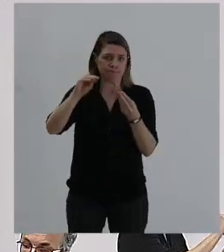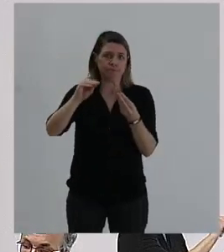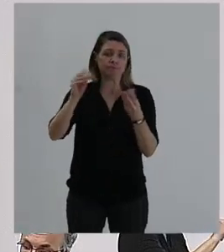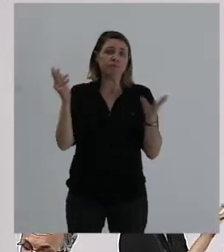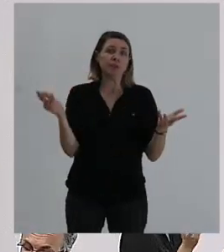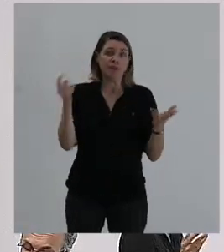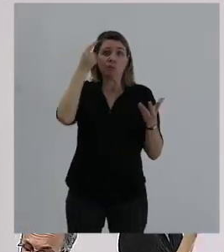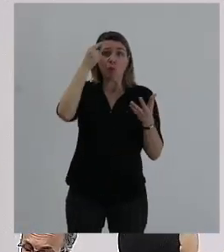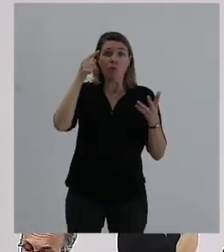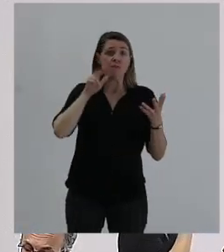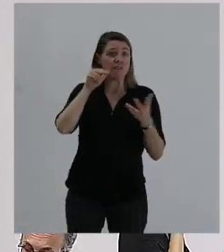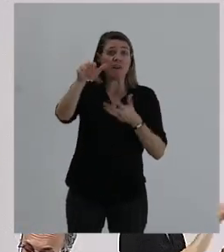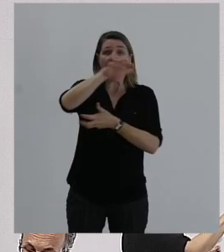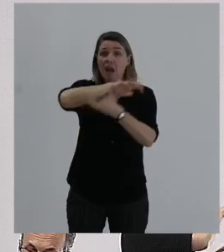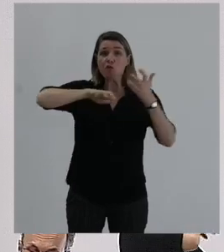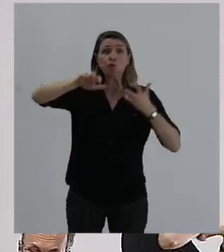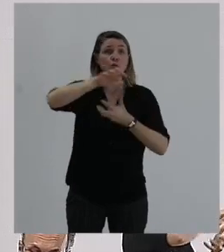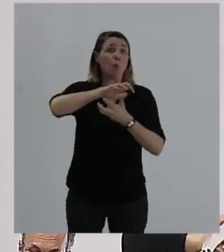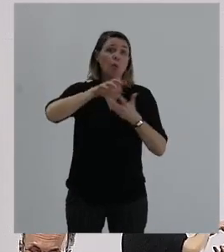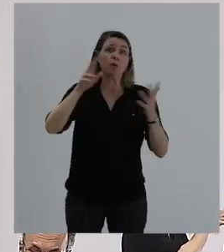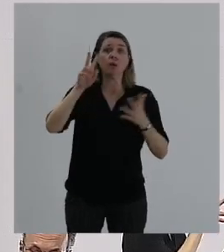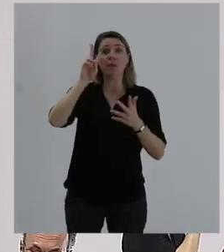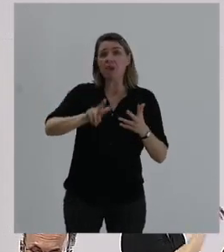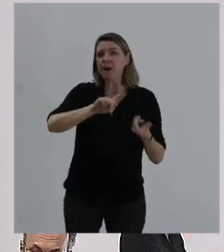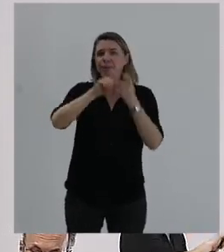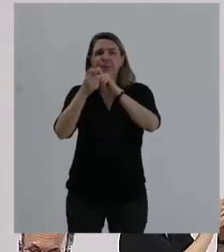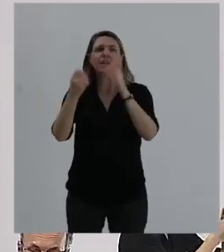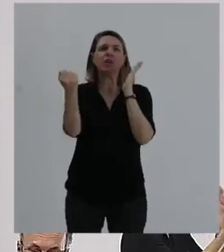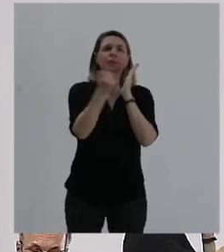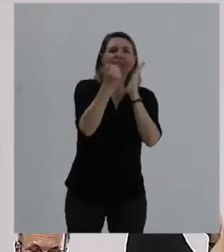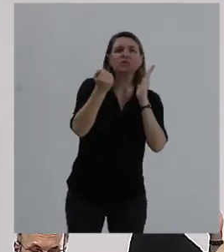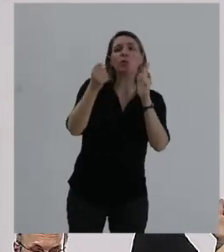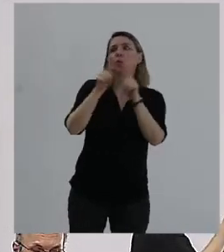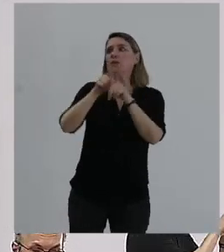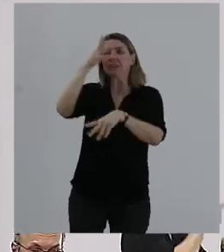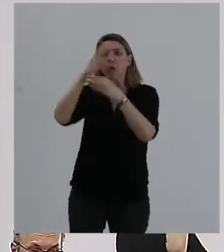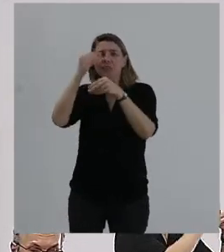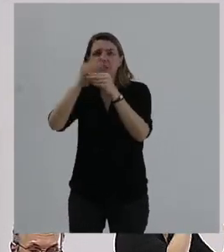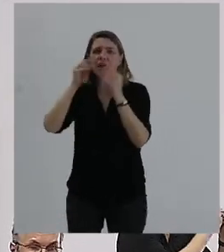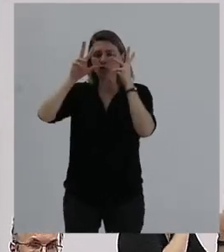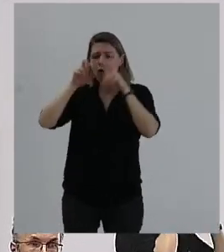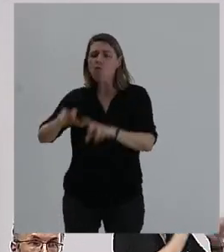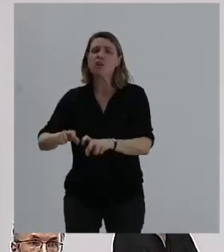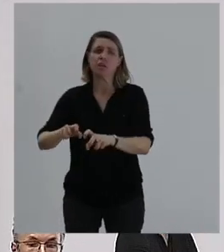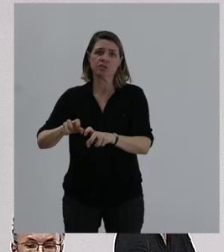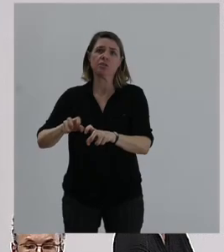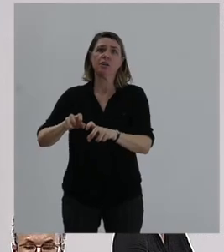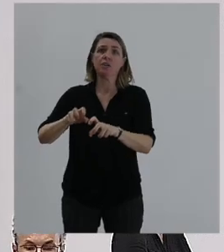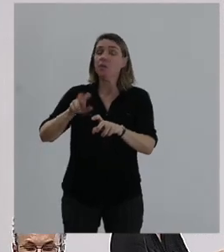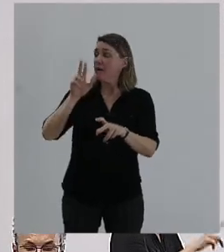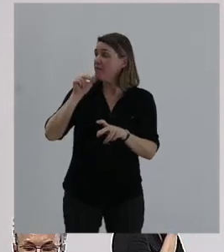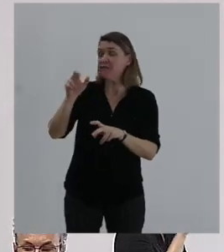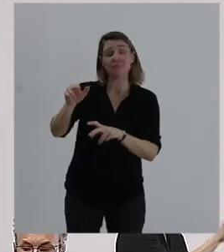va révolutionner fondamentalement, on parlait d'édition, mais on parle d'apprentissage, de recherche, fondamentalement